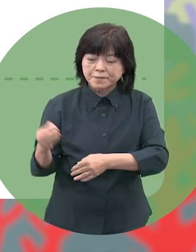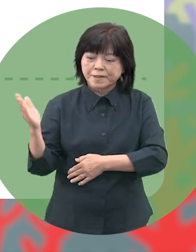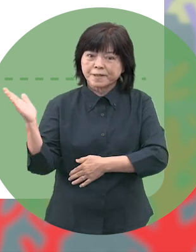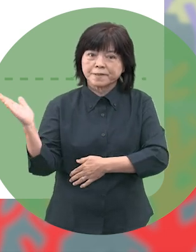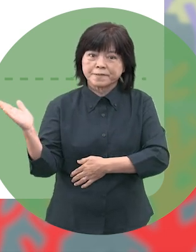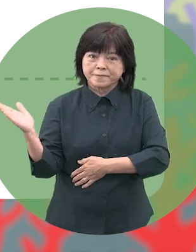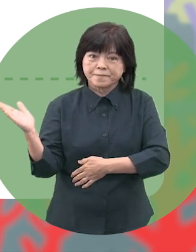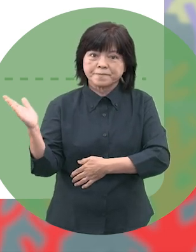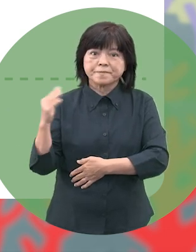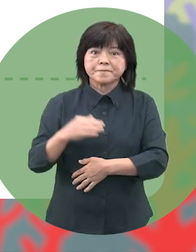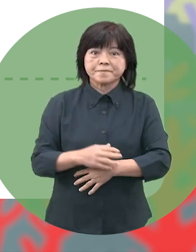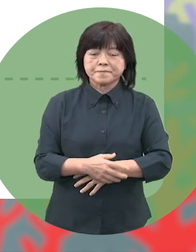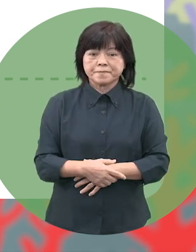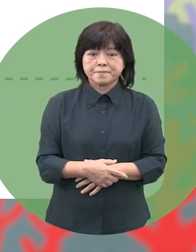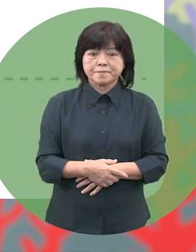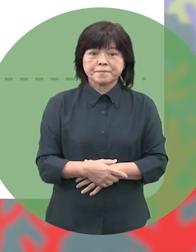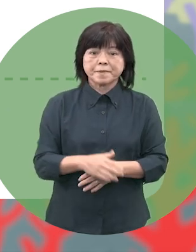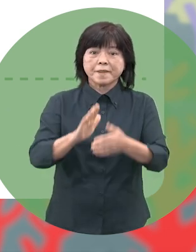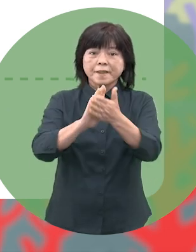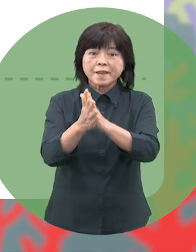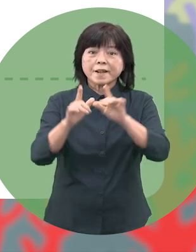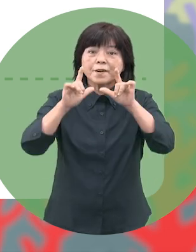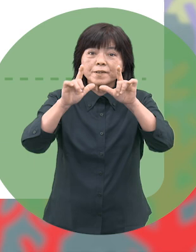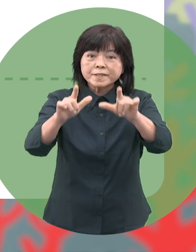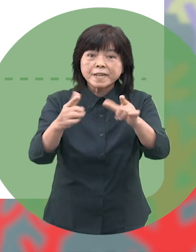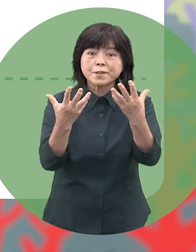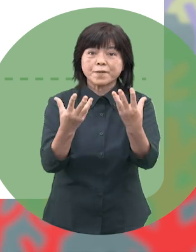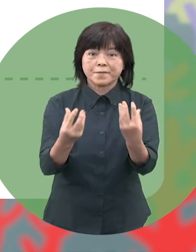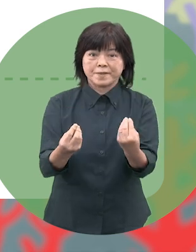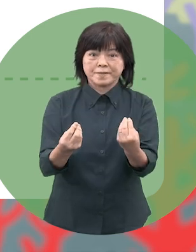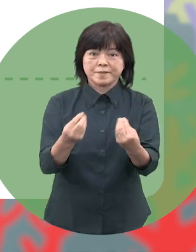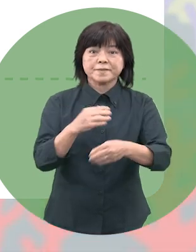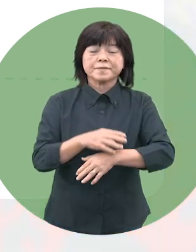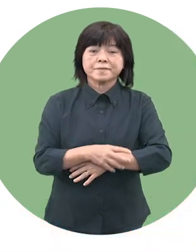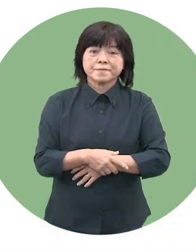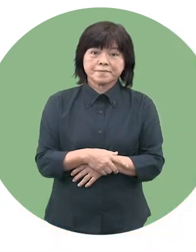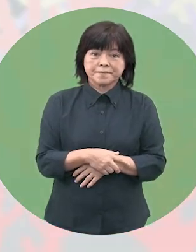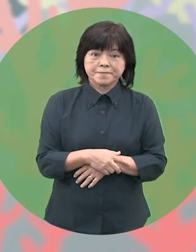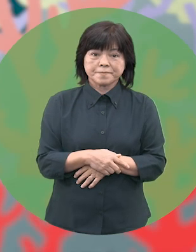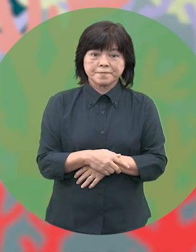まで。以上、県からのお知らせでした。